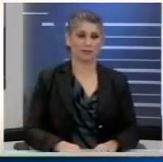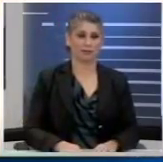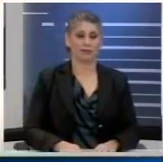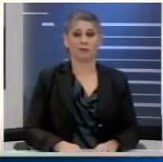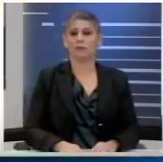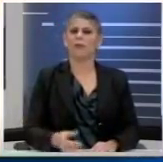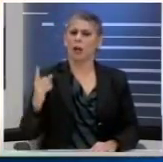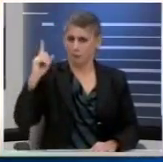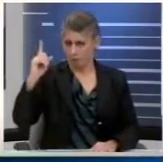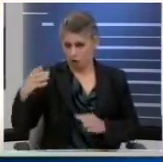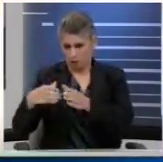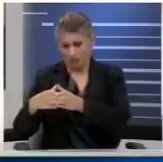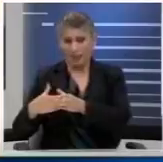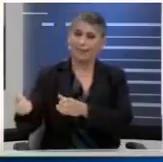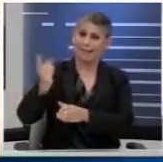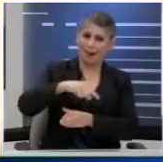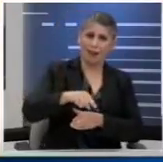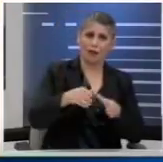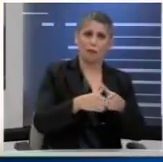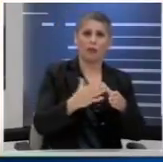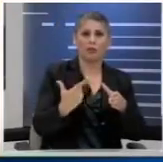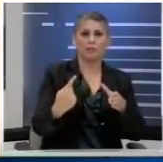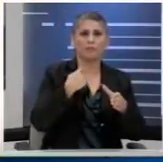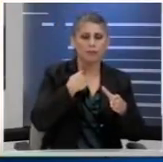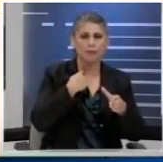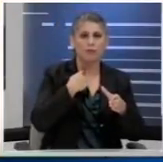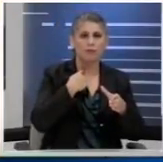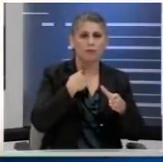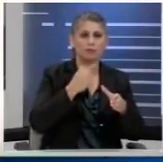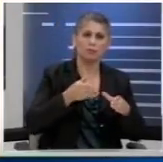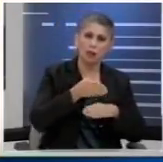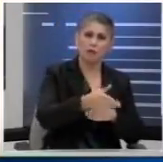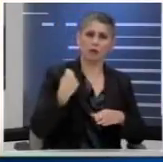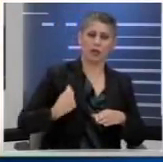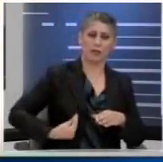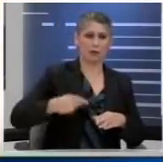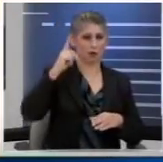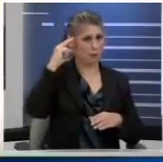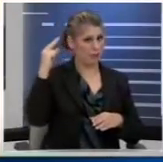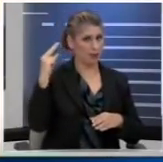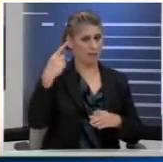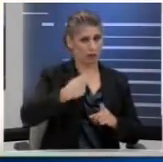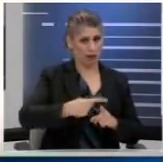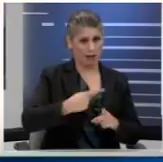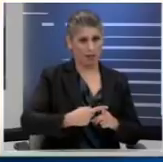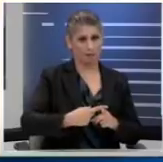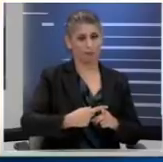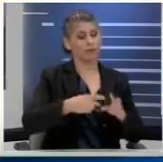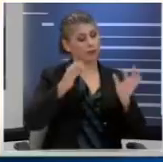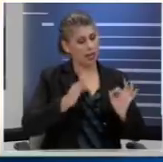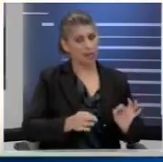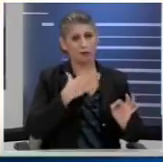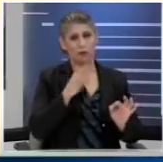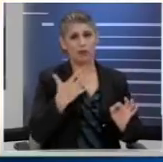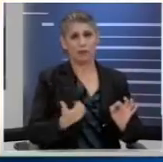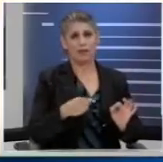Και σε αυτούς οι οποίοι εξαιτίας του γεγονότος ότι απέτυχαν να μπουν σε ένα δημόσιο πανεπιστήμιο στην Ελλάδα, και ακριβώς